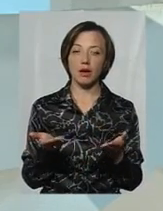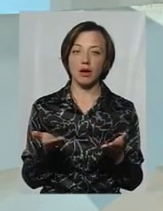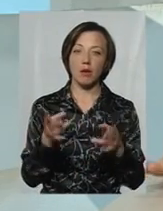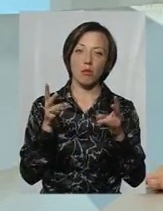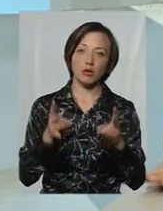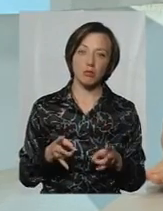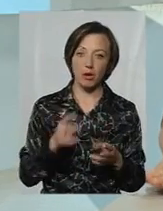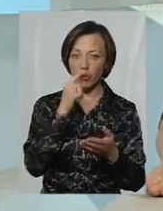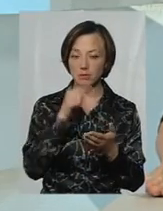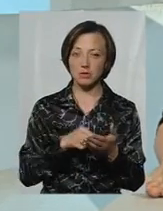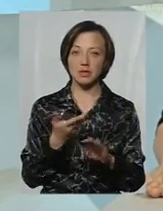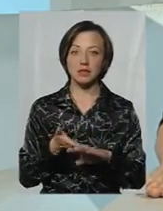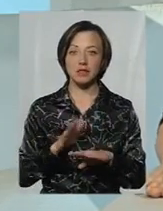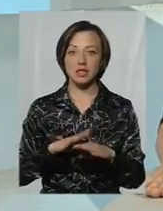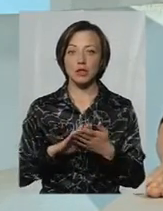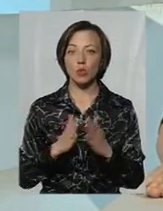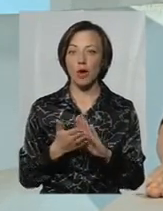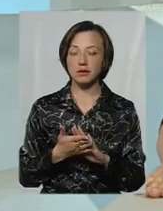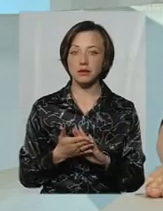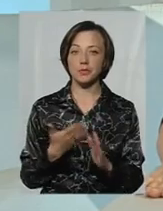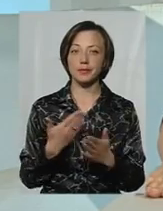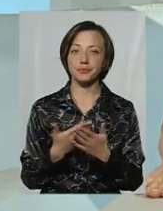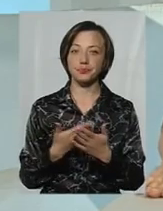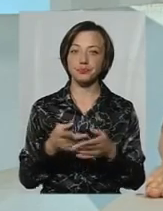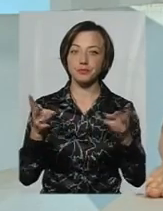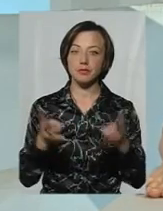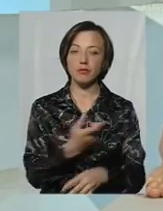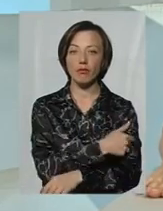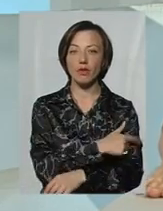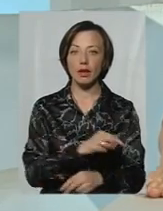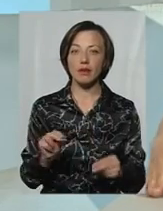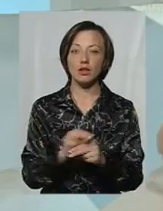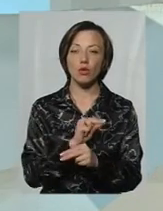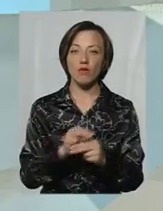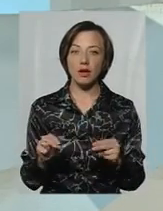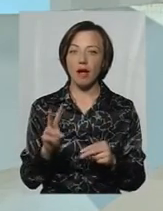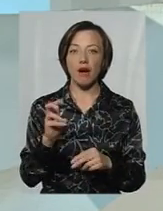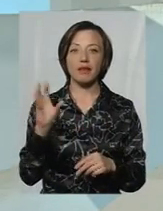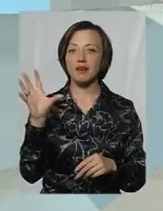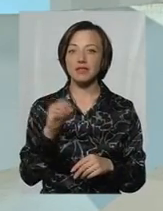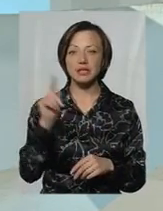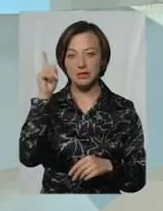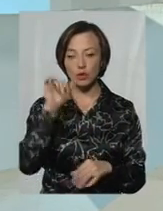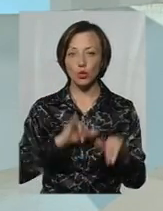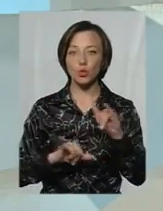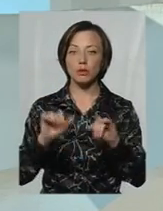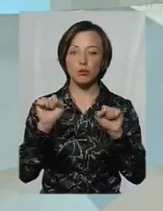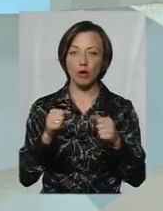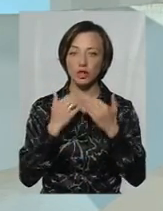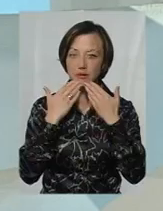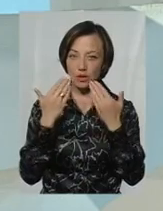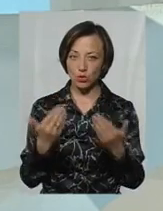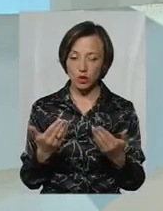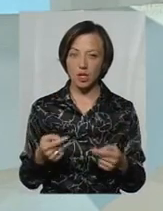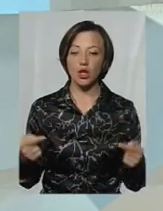який опинився в скрутній ситуації, зокрема, потребує медичного лікування. Не всі вони знають, куди можна звернутися.